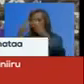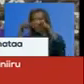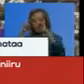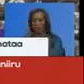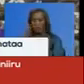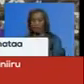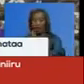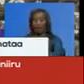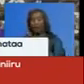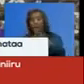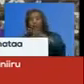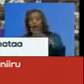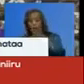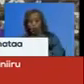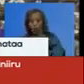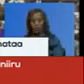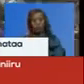ሳይንስና ቴክኖሎጂ ሚኒስቴር ሚኒስትር